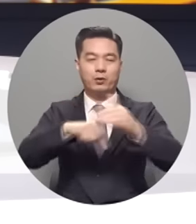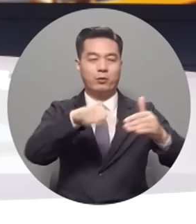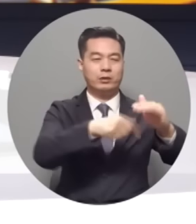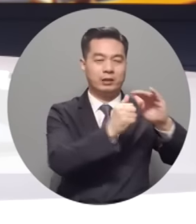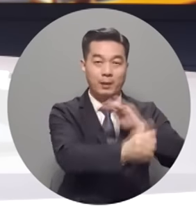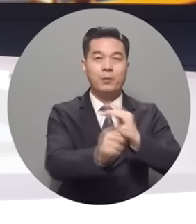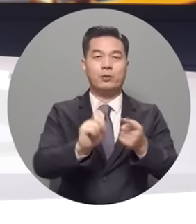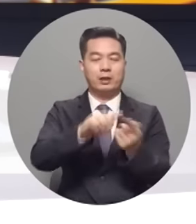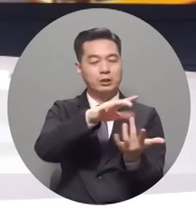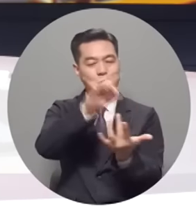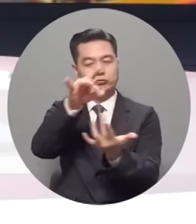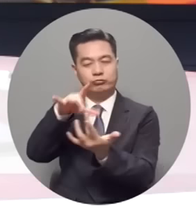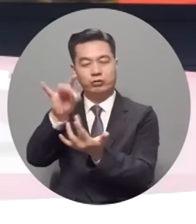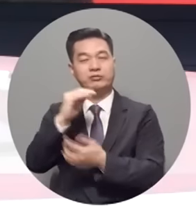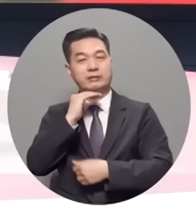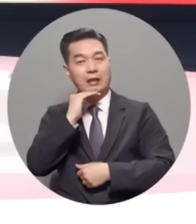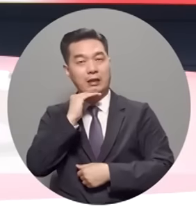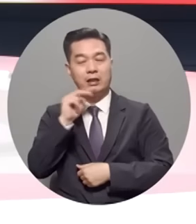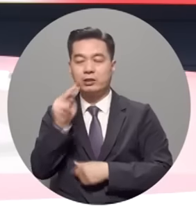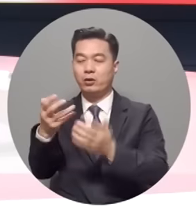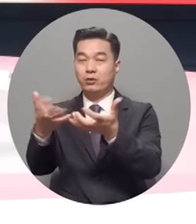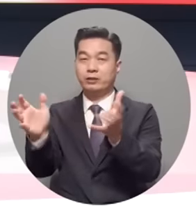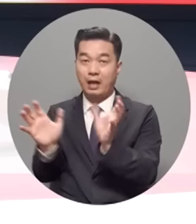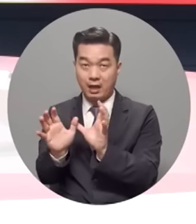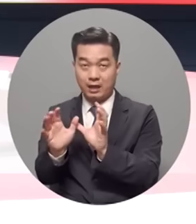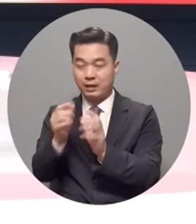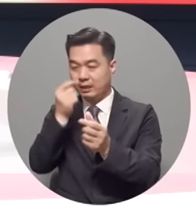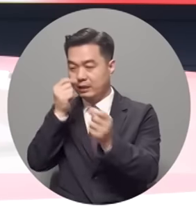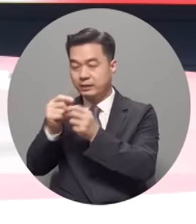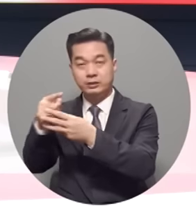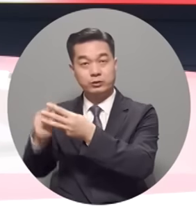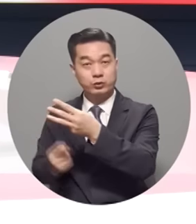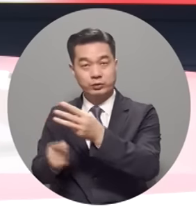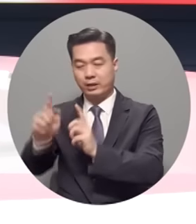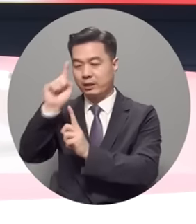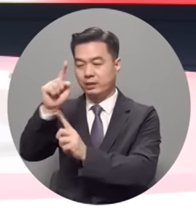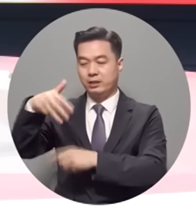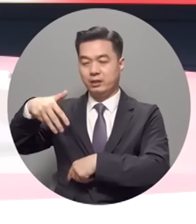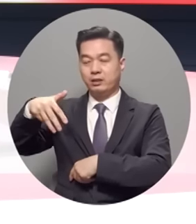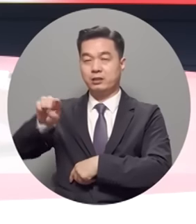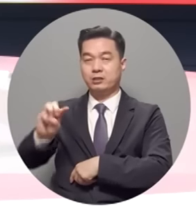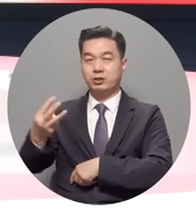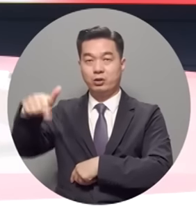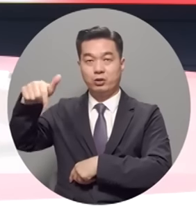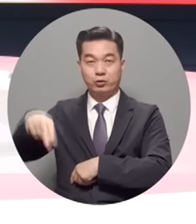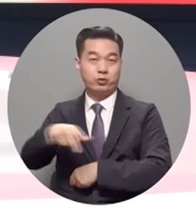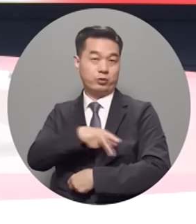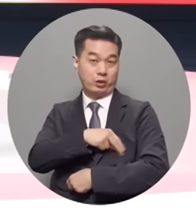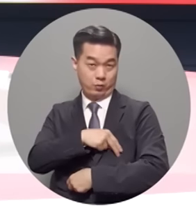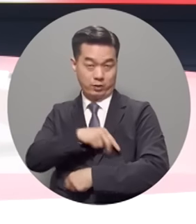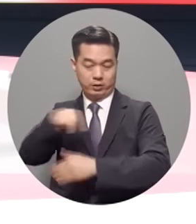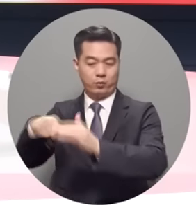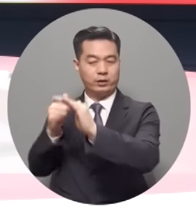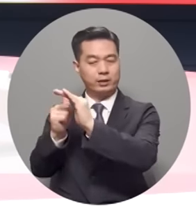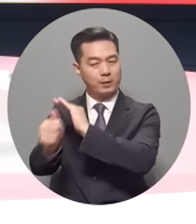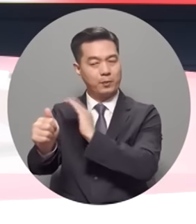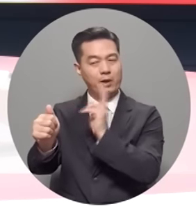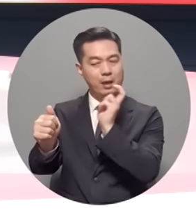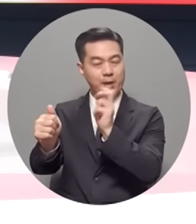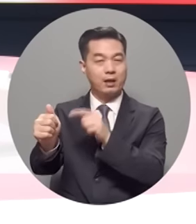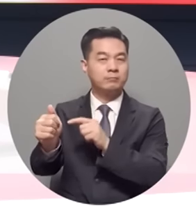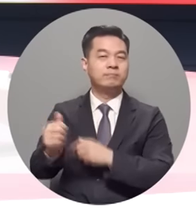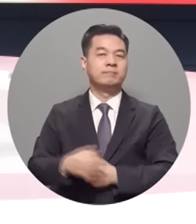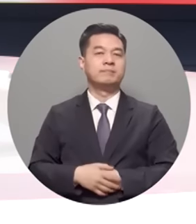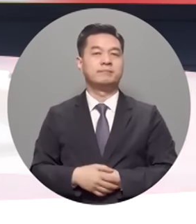달아오르고 있습니다. 여당에선 대표적인 친윤으로 꼽히는 이철규 의원이 강력한 원내대표 후보로 떠올랐습니다.